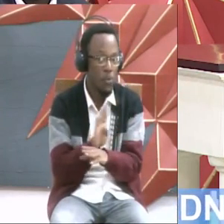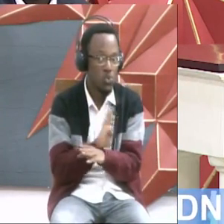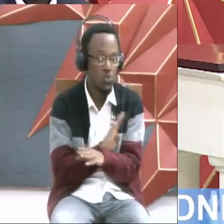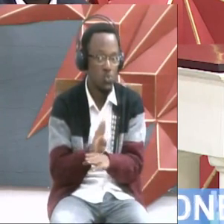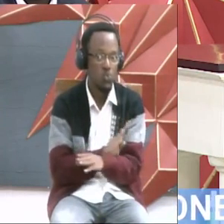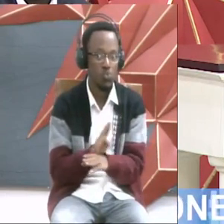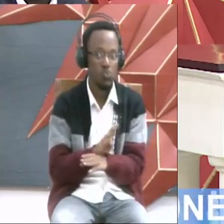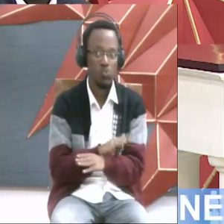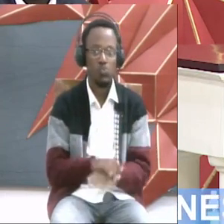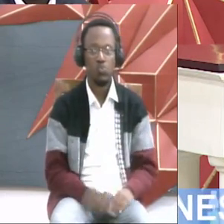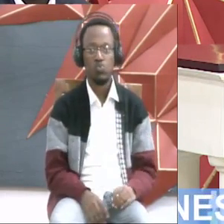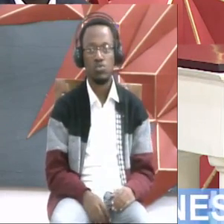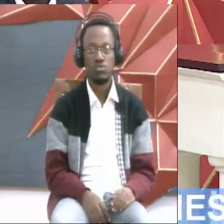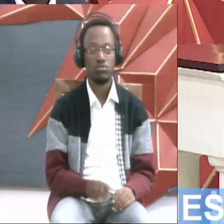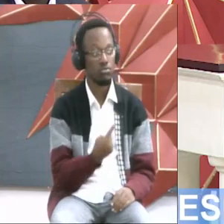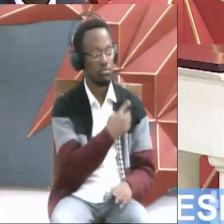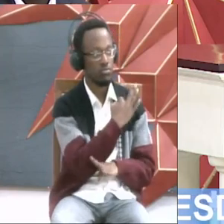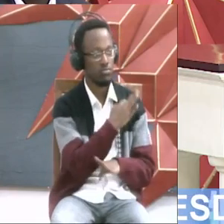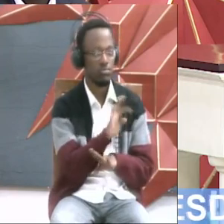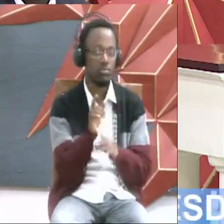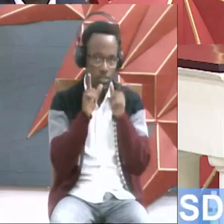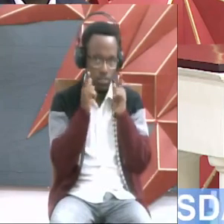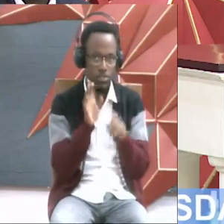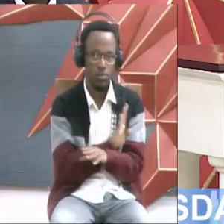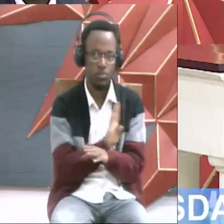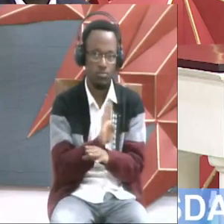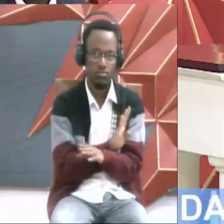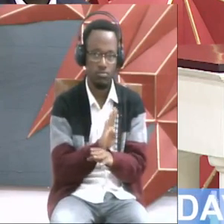Haleluya. Amen. Ni ukuri hari hashize iminsi,